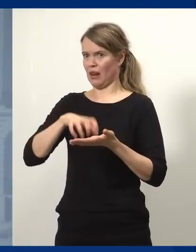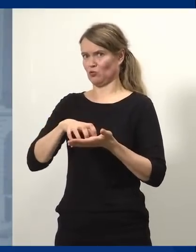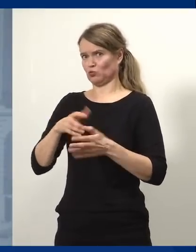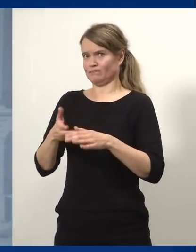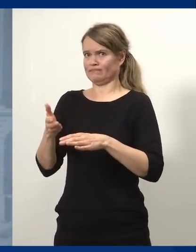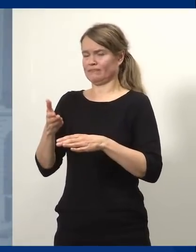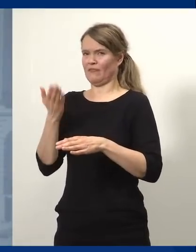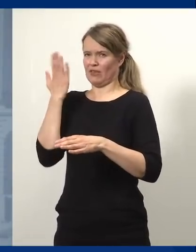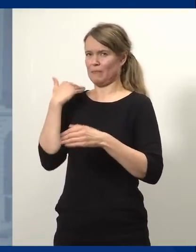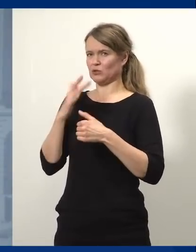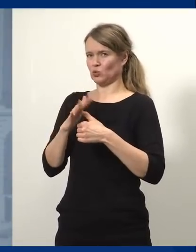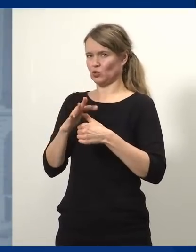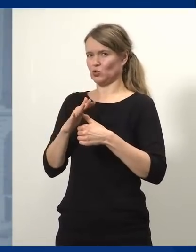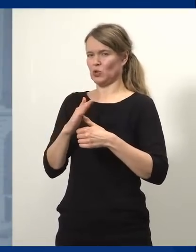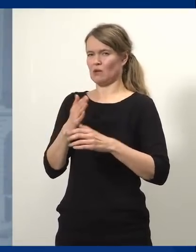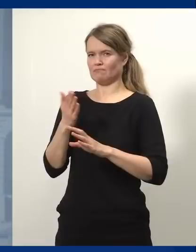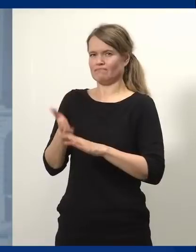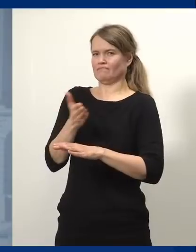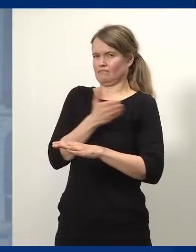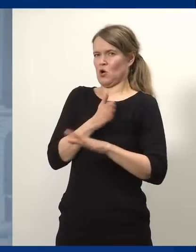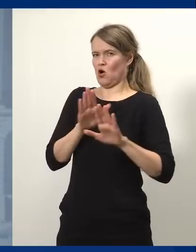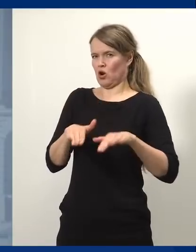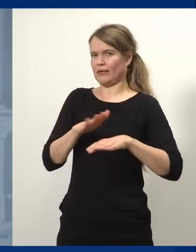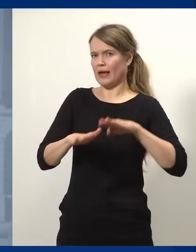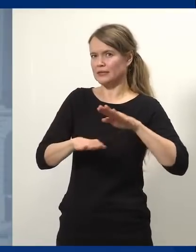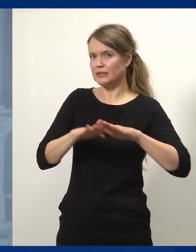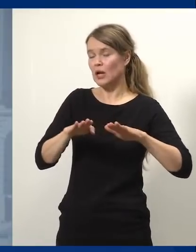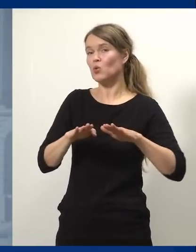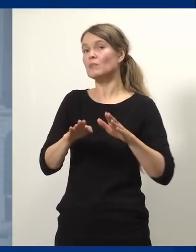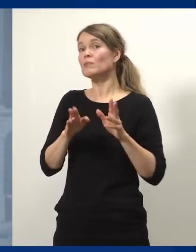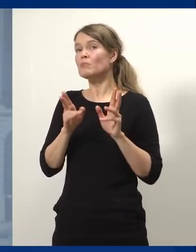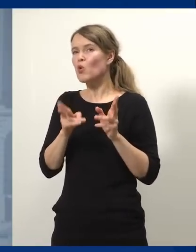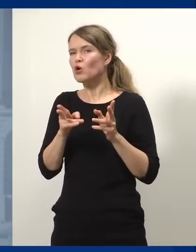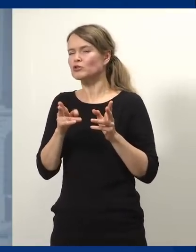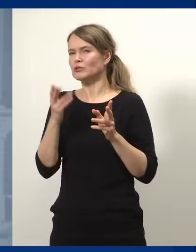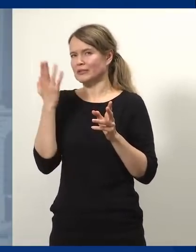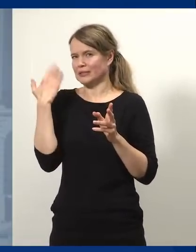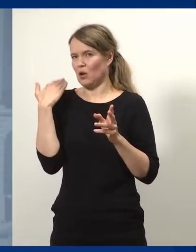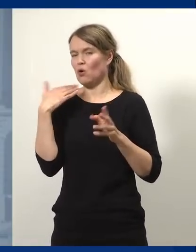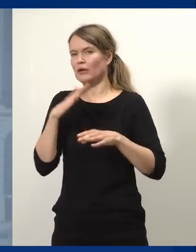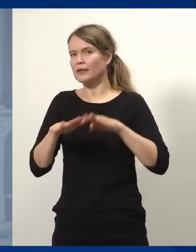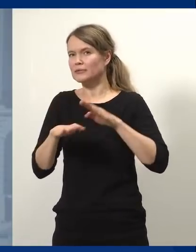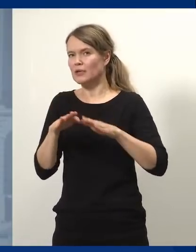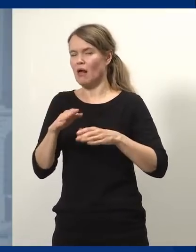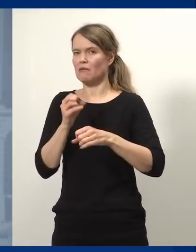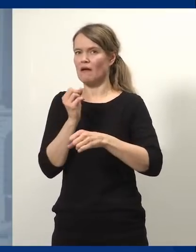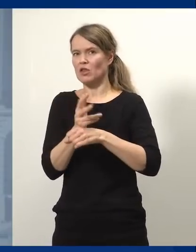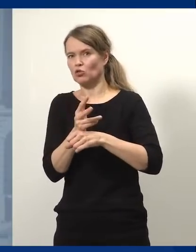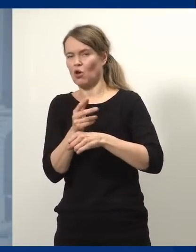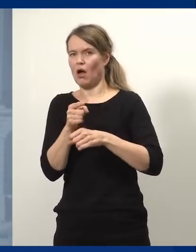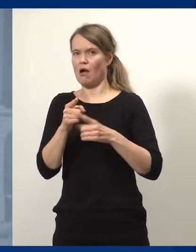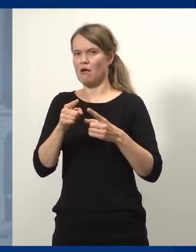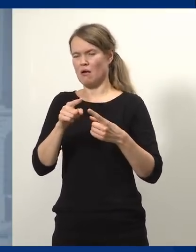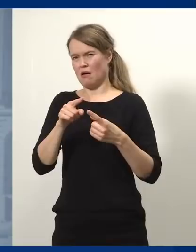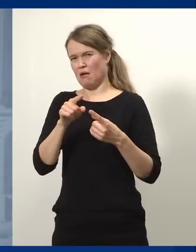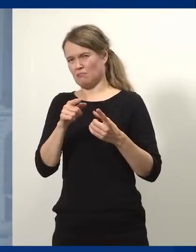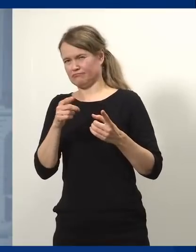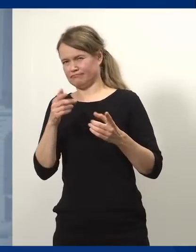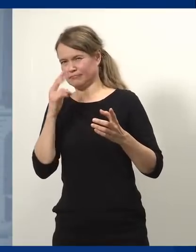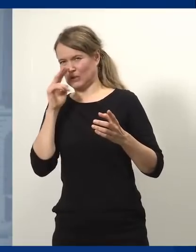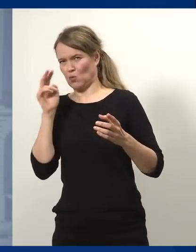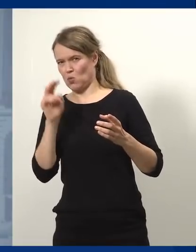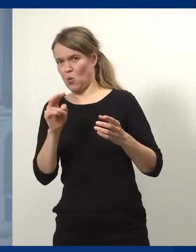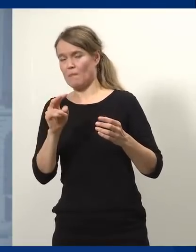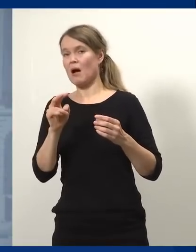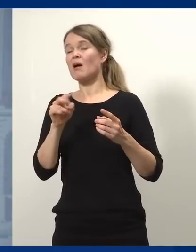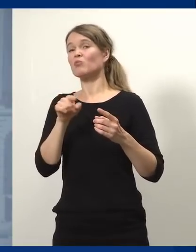syksyn puolella. Ja tuolloin käsittelimme myös tätä ravintolakokonaisuutta osaltaan siihen, että ravintolat eivät ole